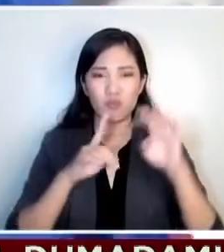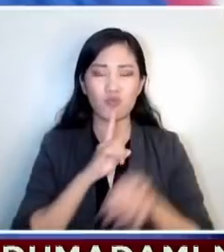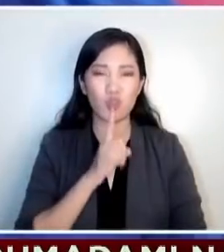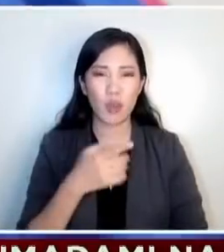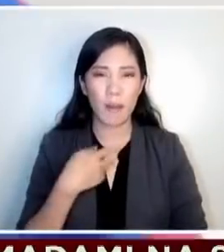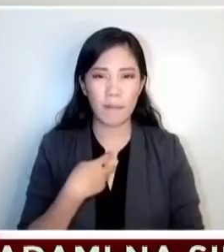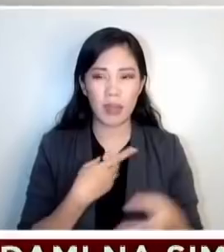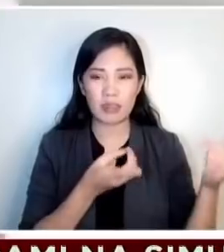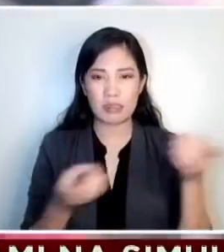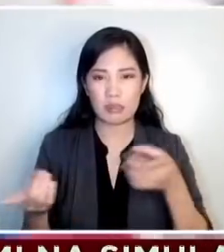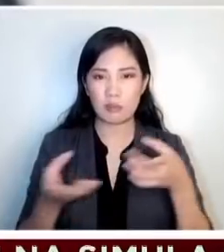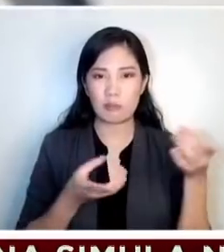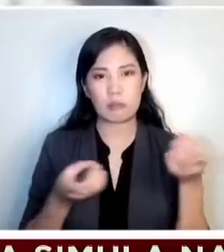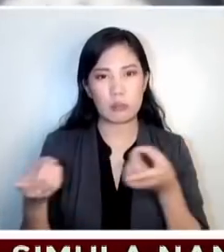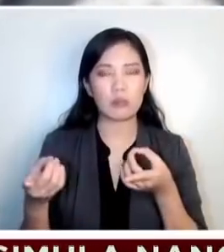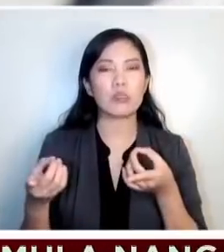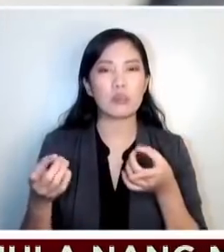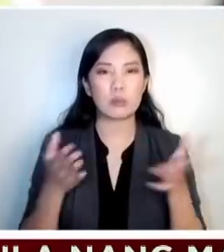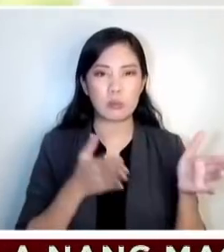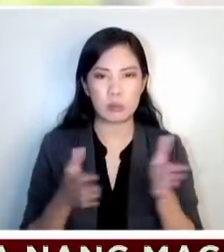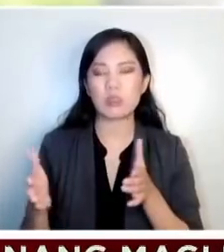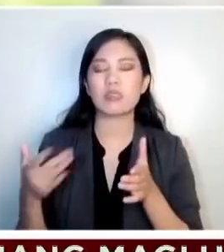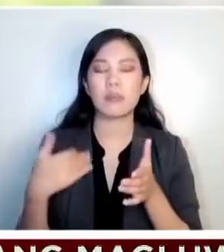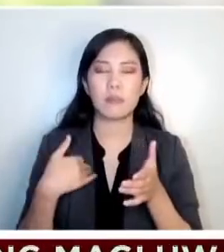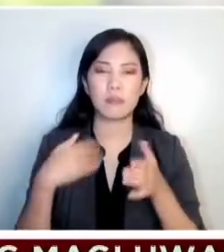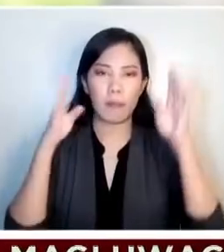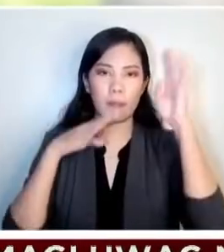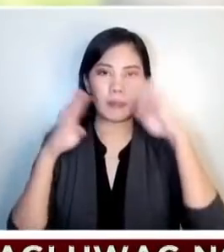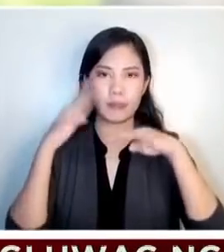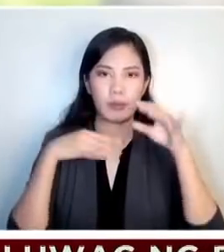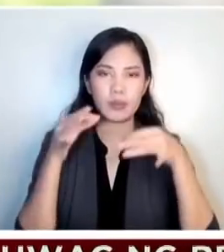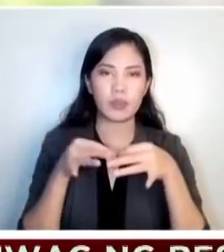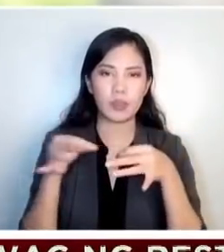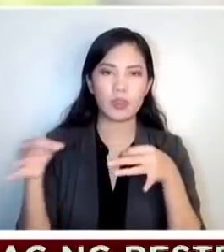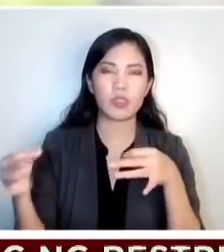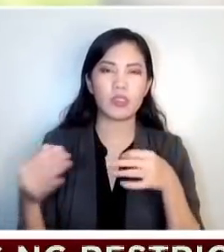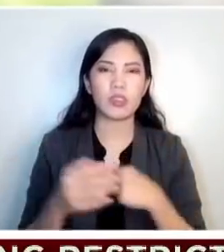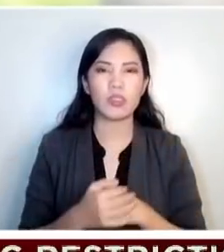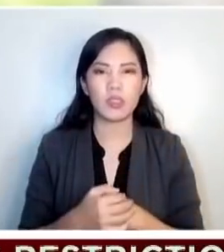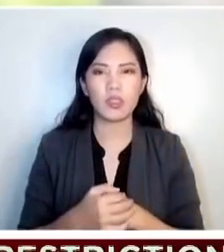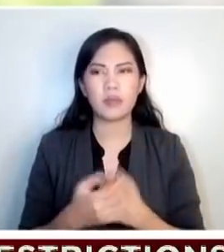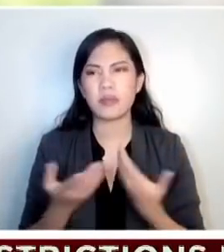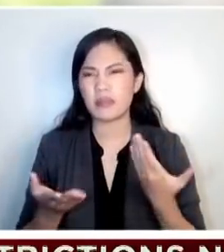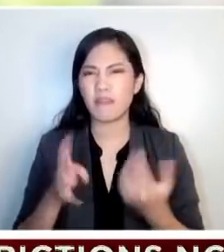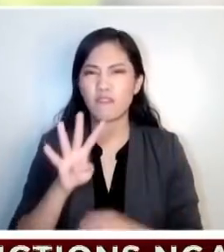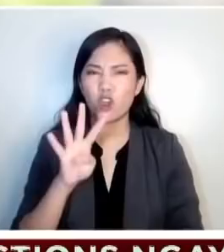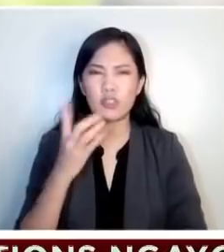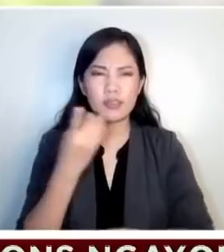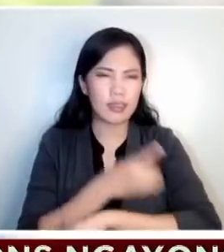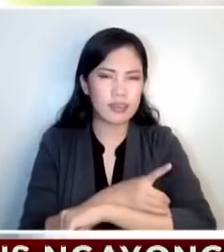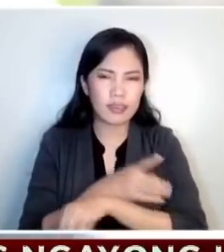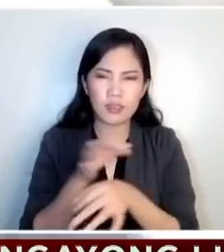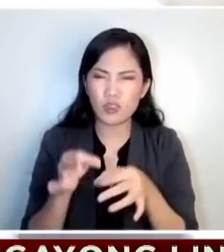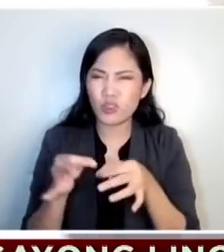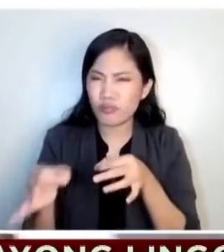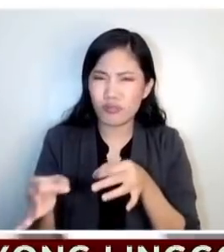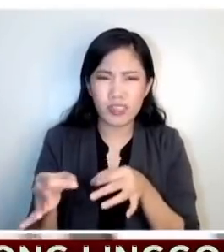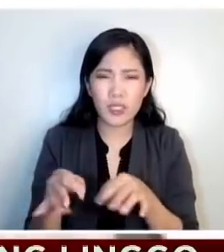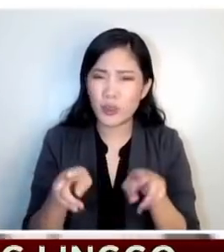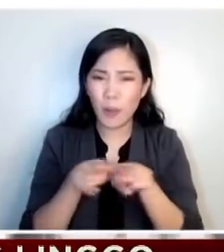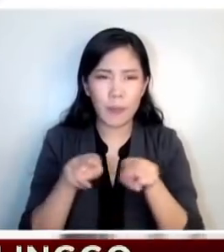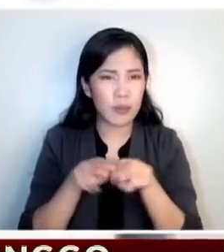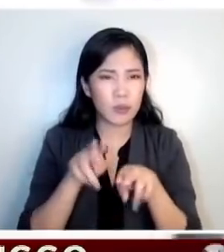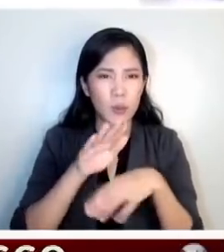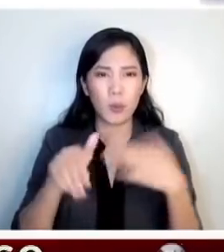saka yung logistical challenges. But very minimal naman yung days eh. It's only 4 days delayed. And normal naman yan sa lahat ng mga vaccine na